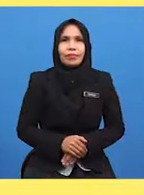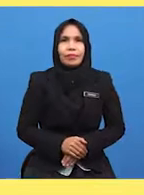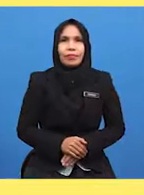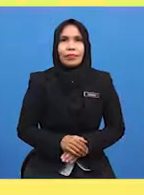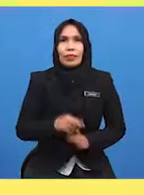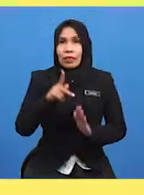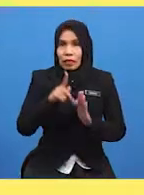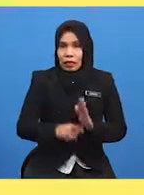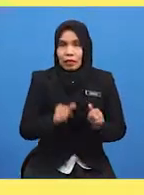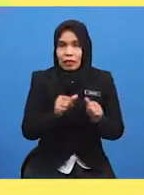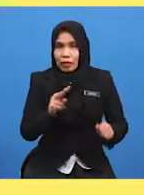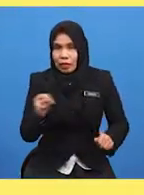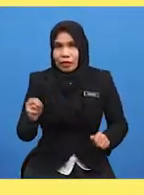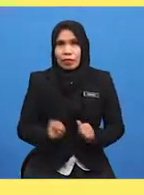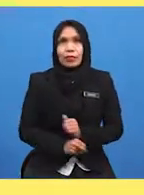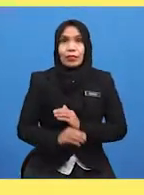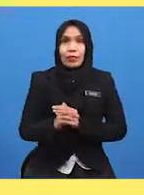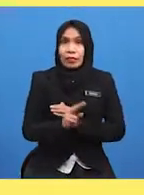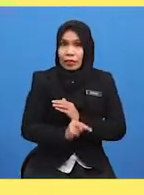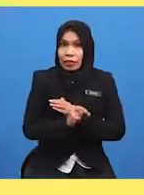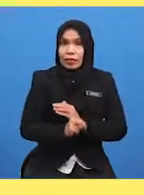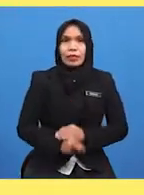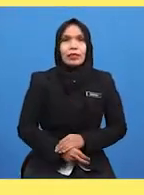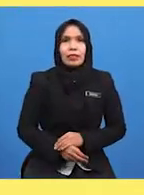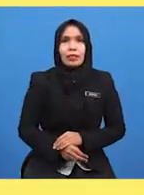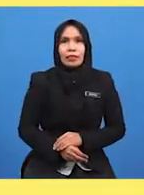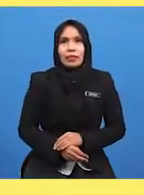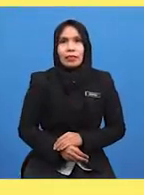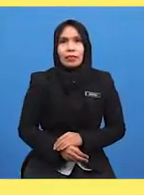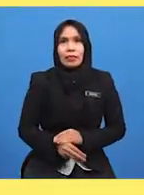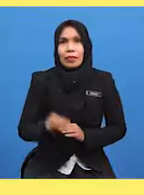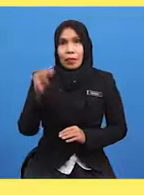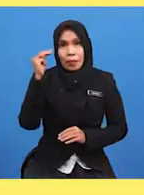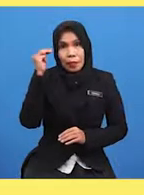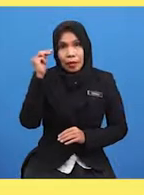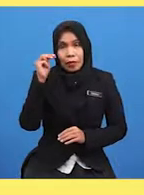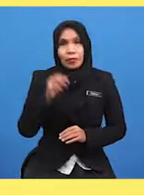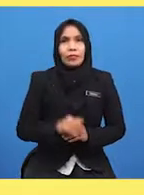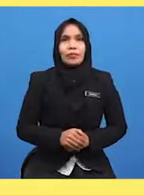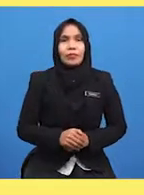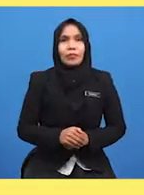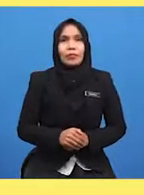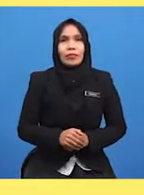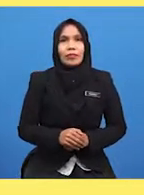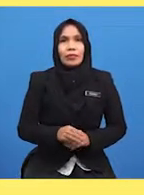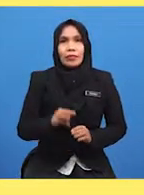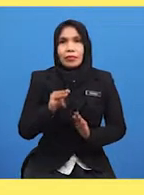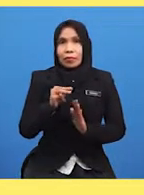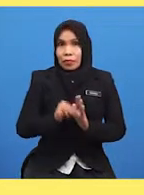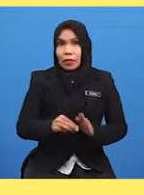negeri-negeri Melayu yang kaya dengan biji timah mendorong British berusaha meluaskan puasa ke Vera